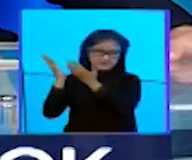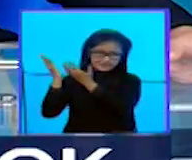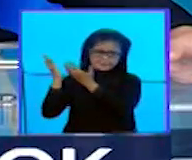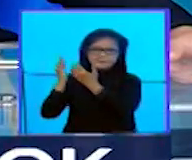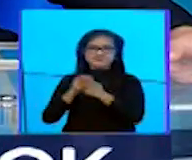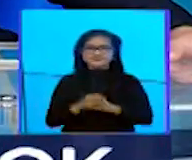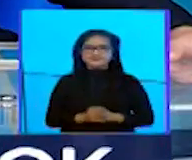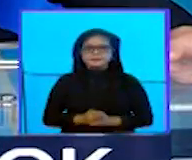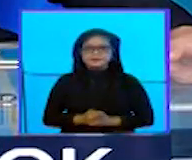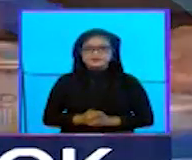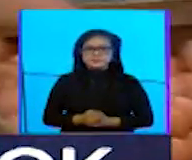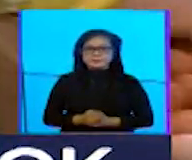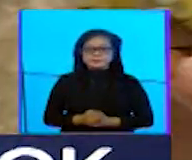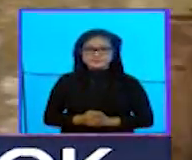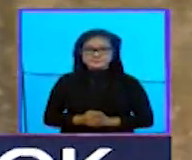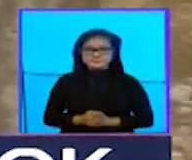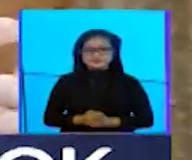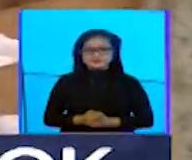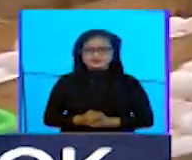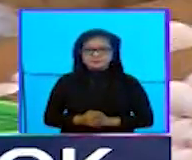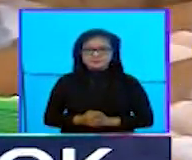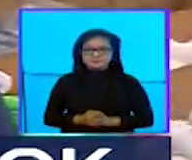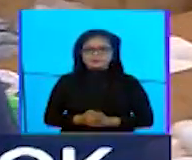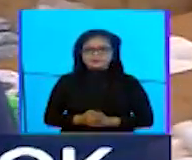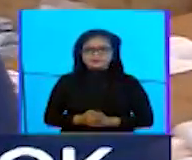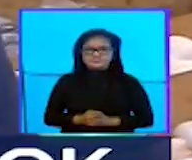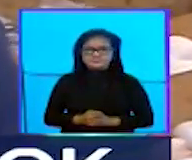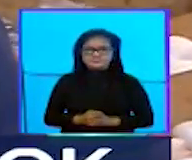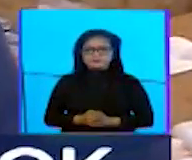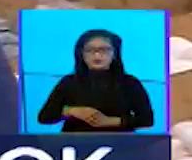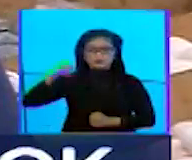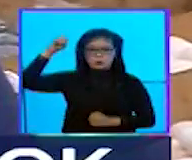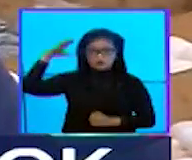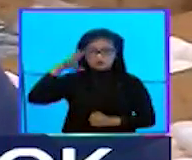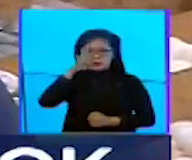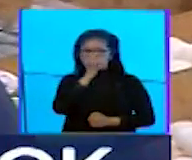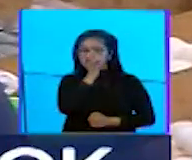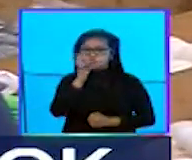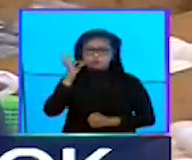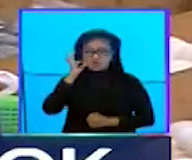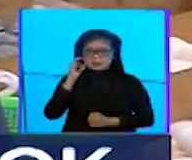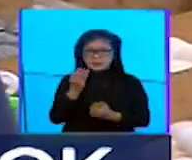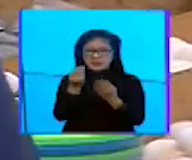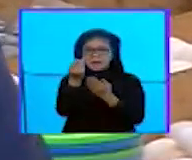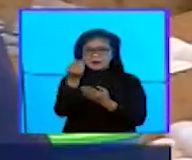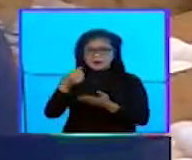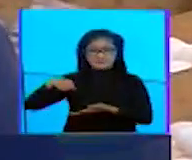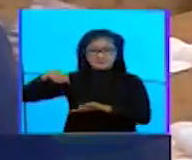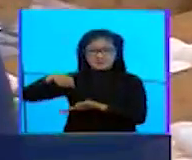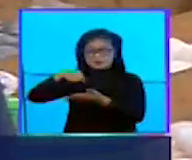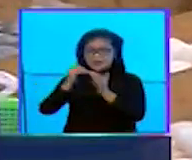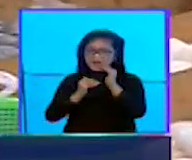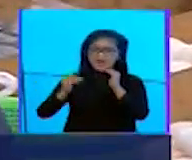Hadikusumo. Ya pemirsa, menjelang bulan Ramadan, banyak harga pokok yang naik di sejumlah pasar. Misalnya saja